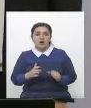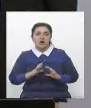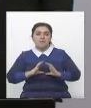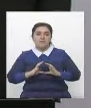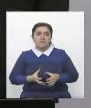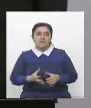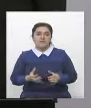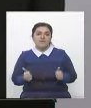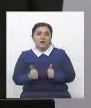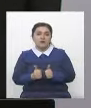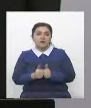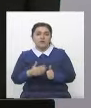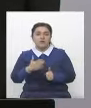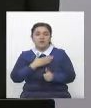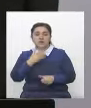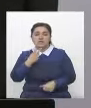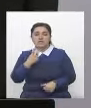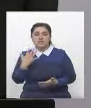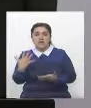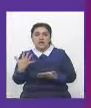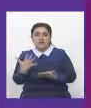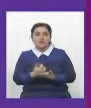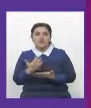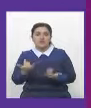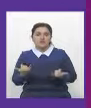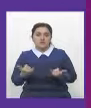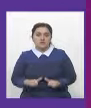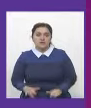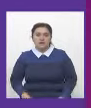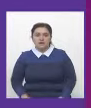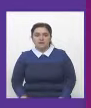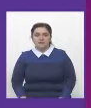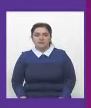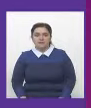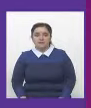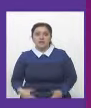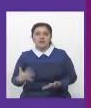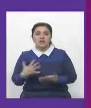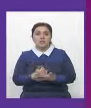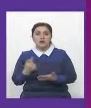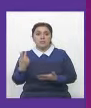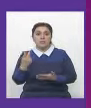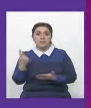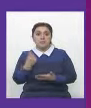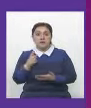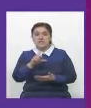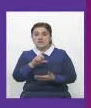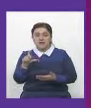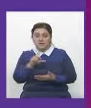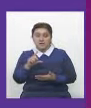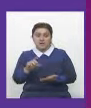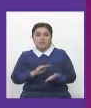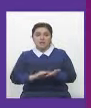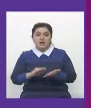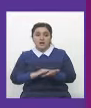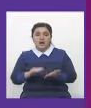миром вокруг нас, замечать его чудеса. Ребята, а найдите в первой строфе